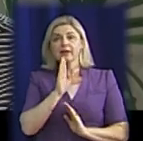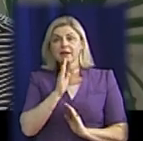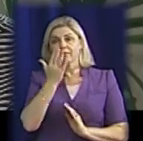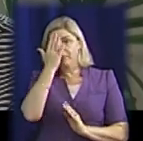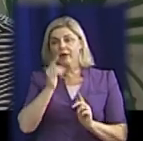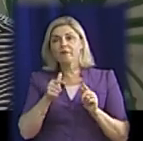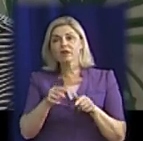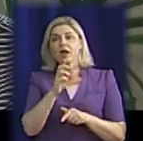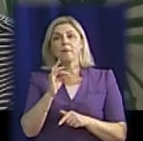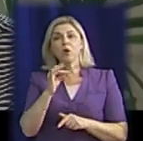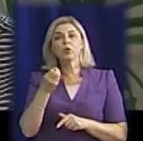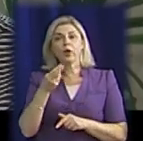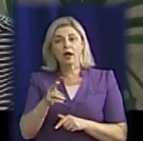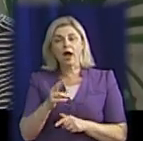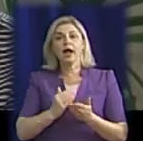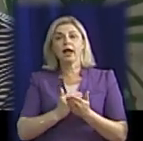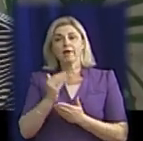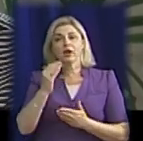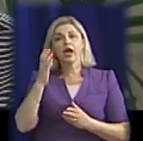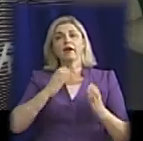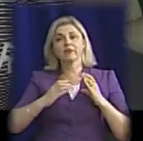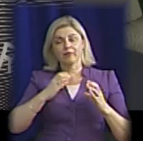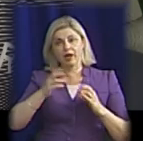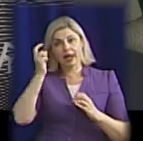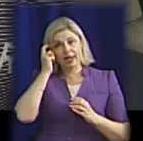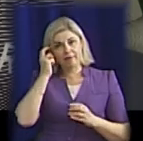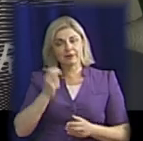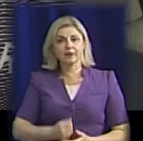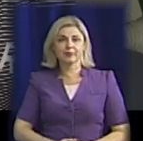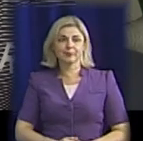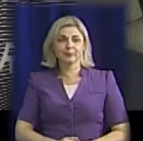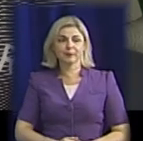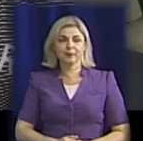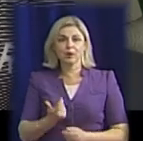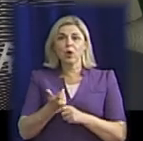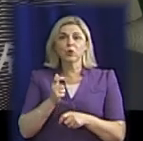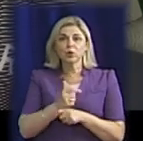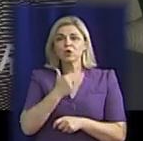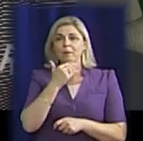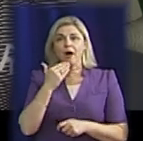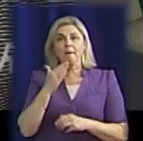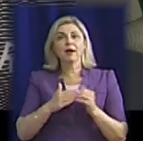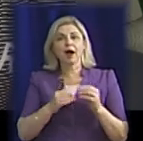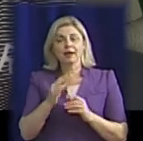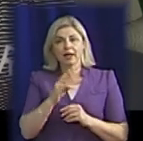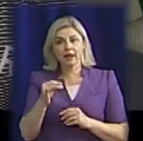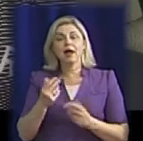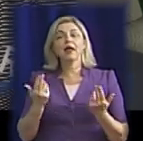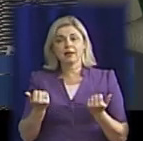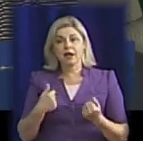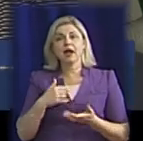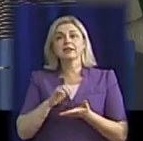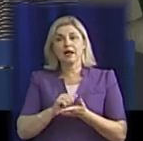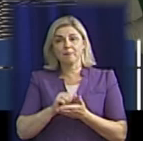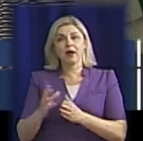на біологічний факультет Київського вищого навчального закладу. Це дуже-дуже багато практики. Звичайно, я займалась з